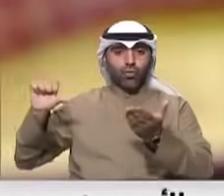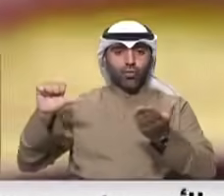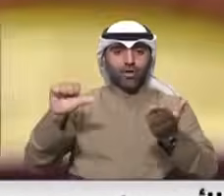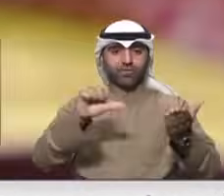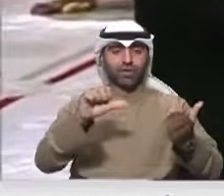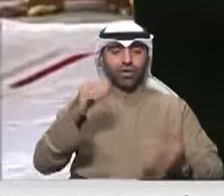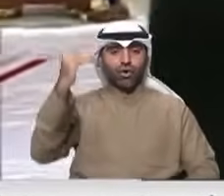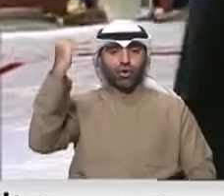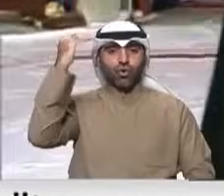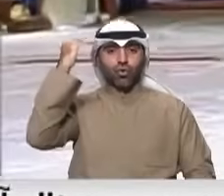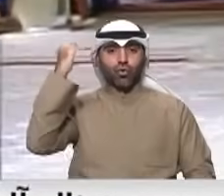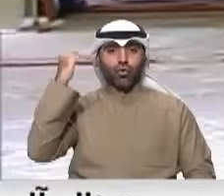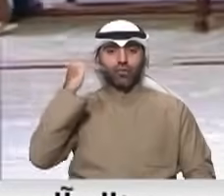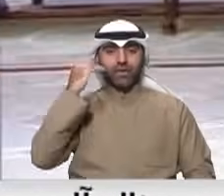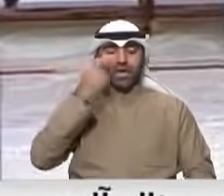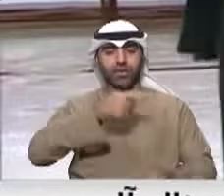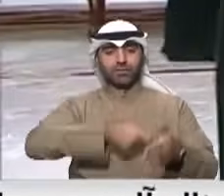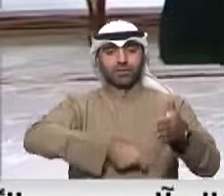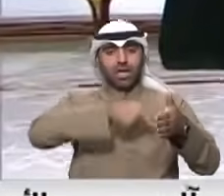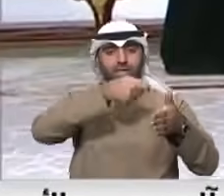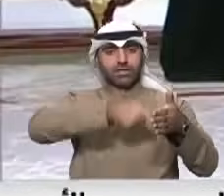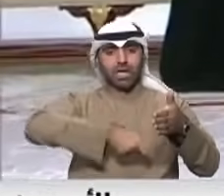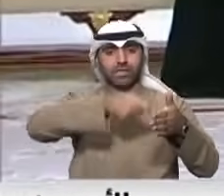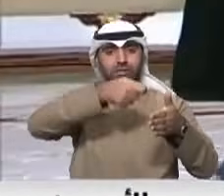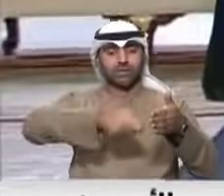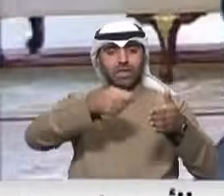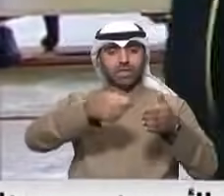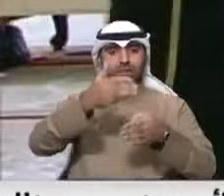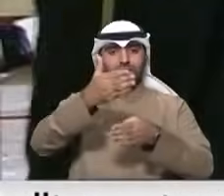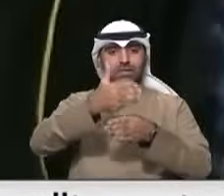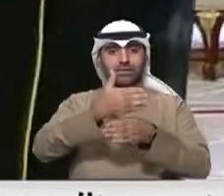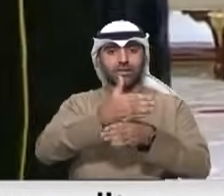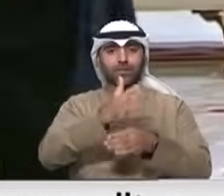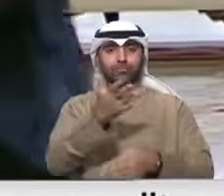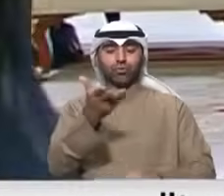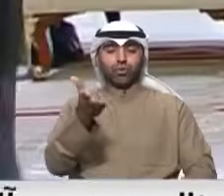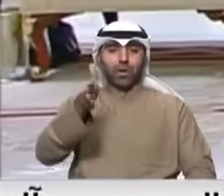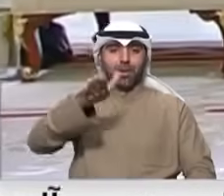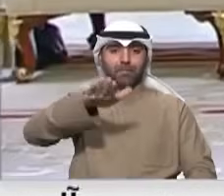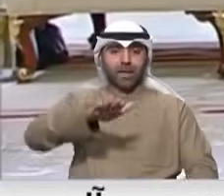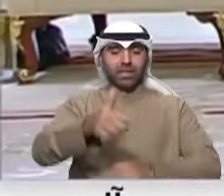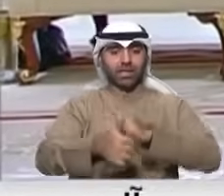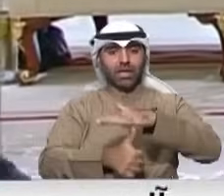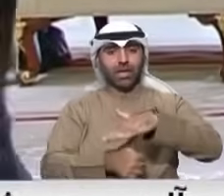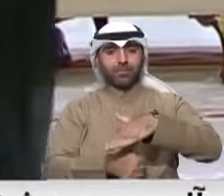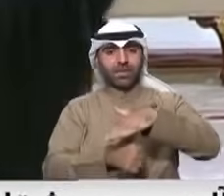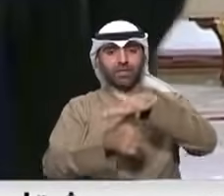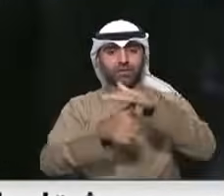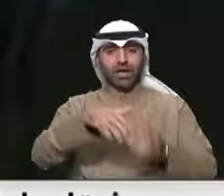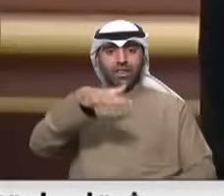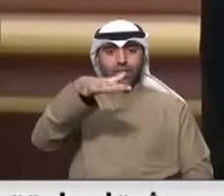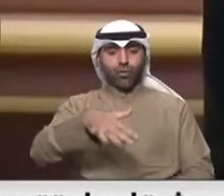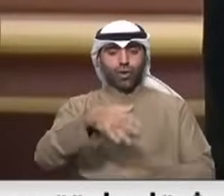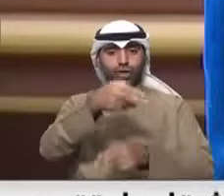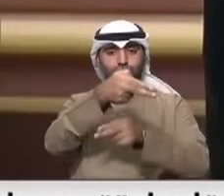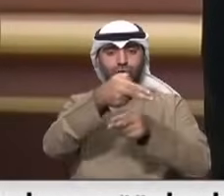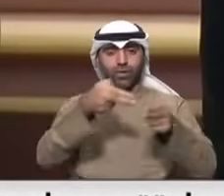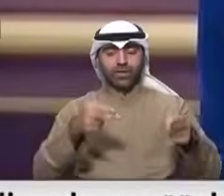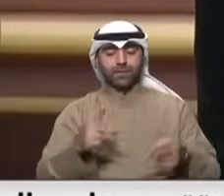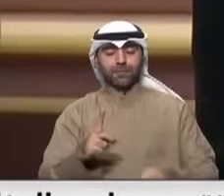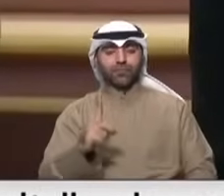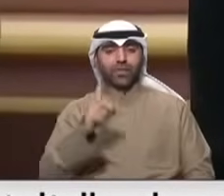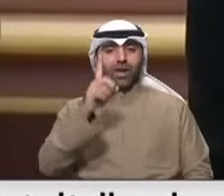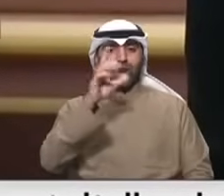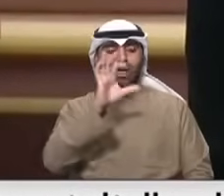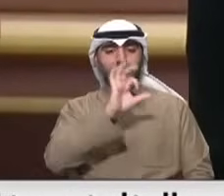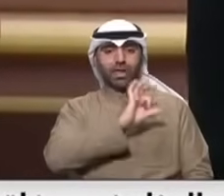معاليه بتقديم واجب العزاء في وفاه فقيد الوطن المغفور له باذن الله تعالى حضره صاحب السمو امير